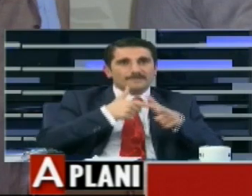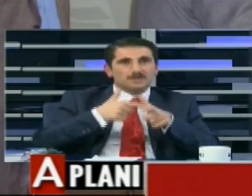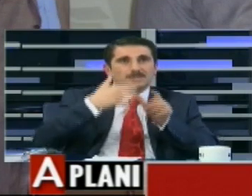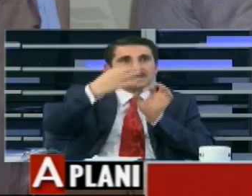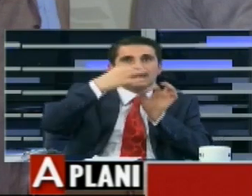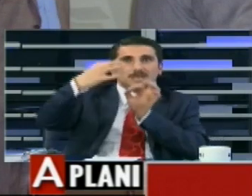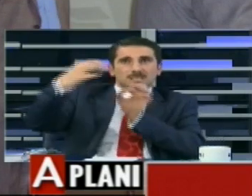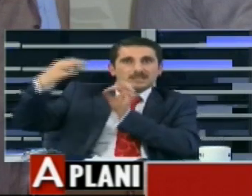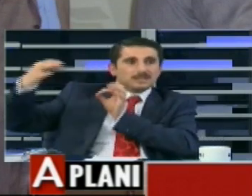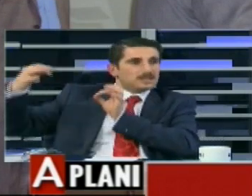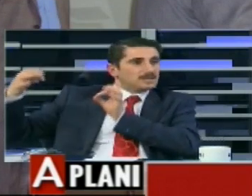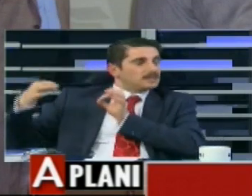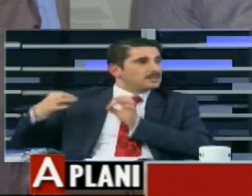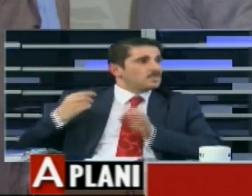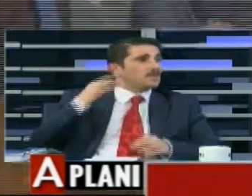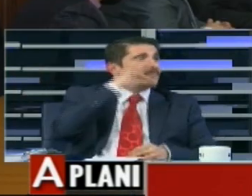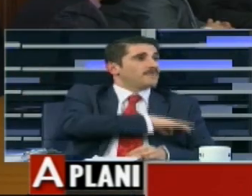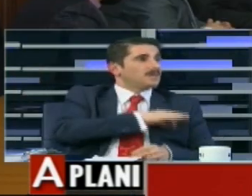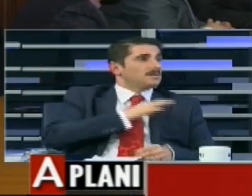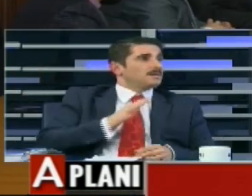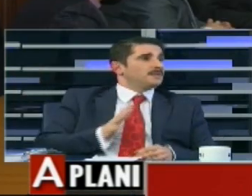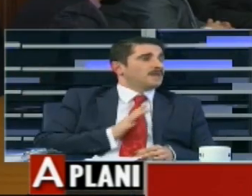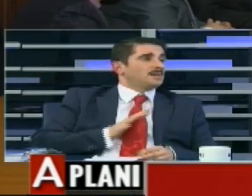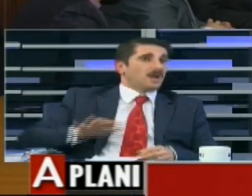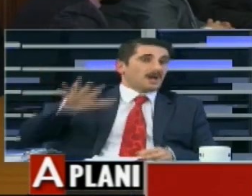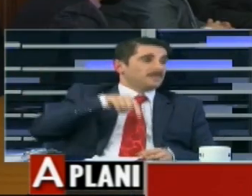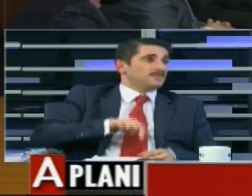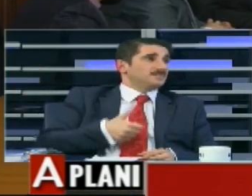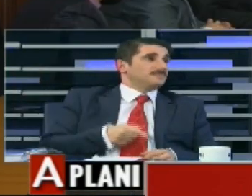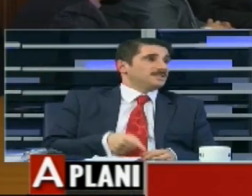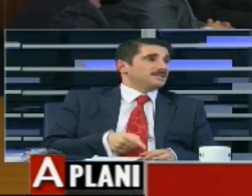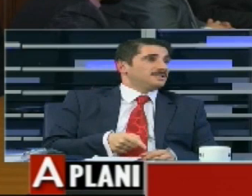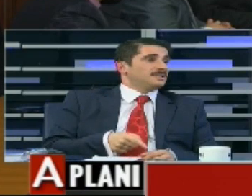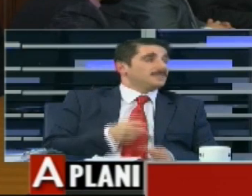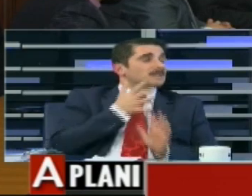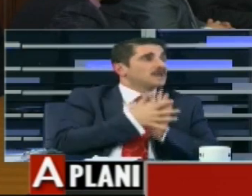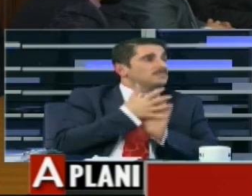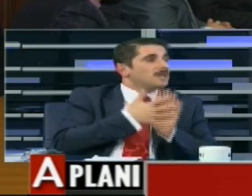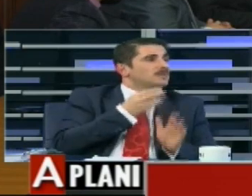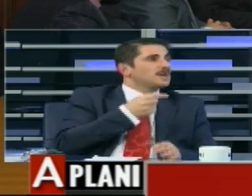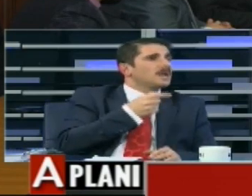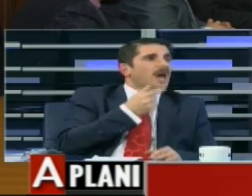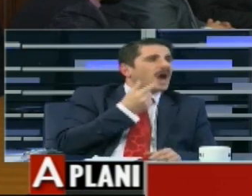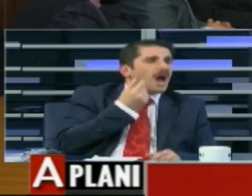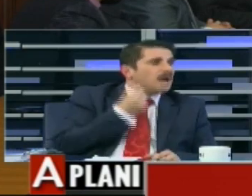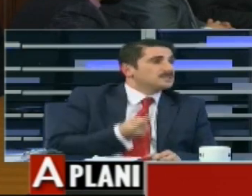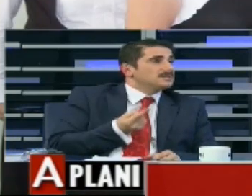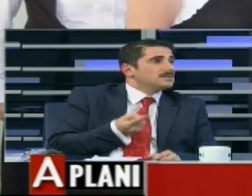masa altına değil de gerçekten gündeme getirilecek ve çözümü bulunabilecek şeyler.